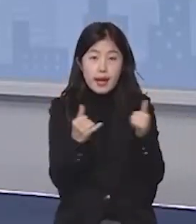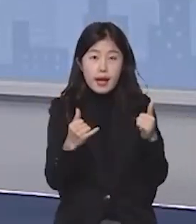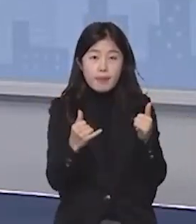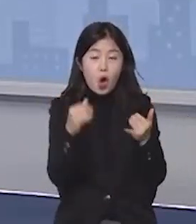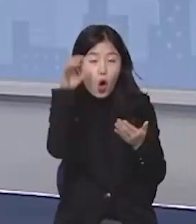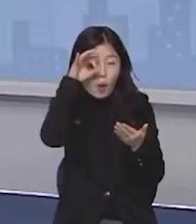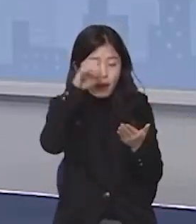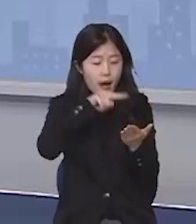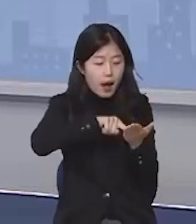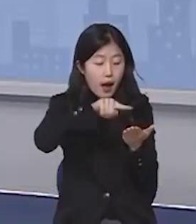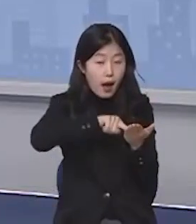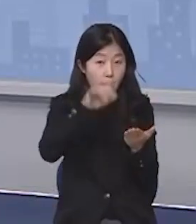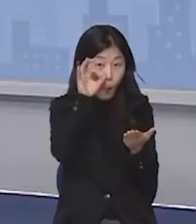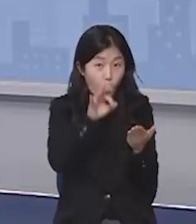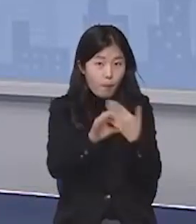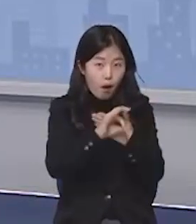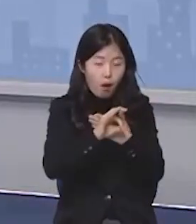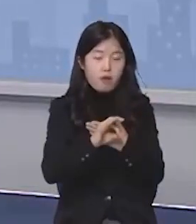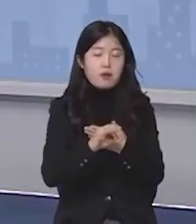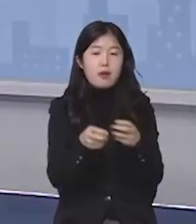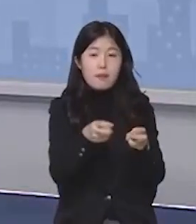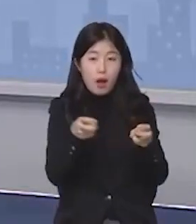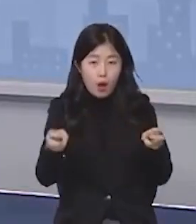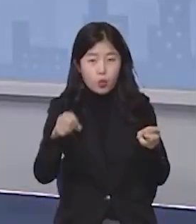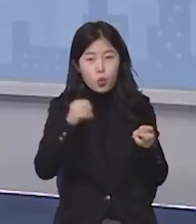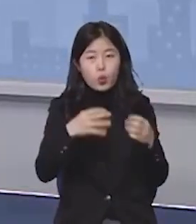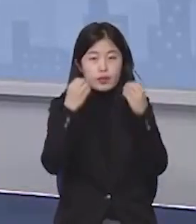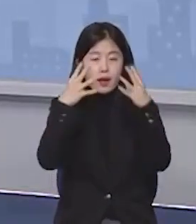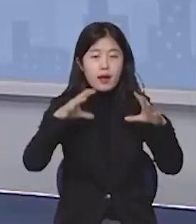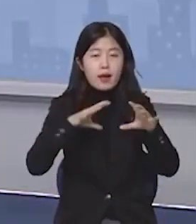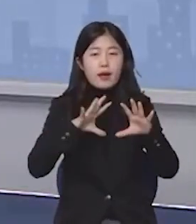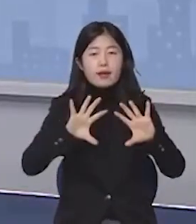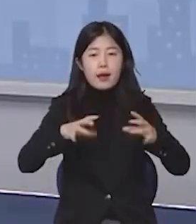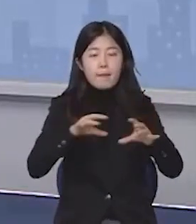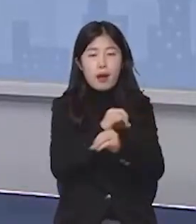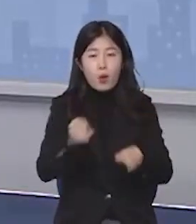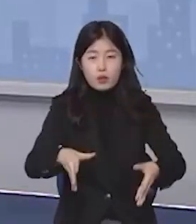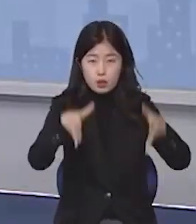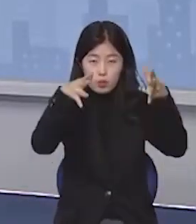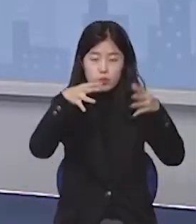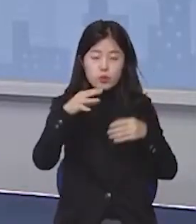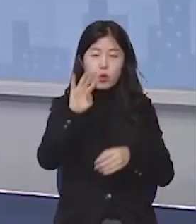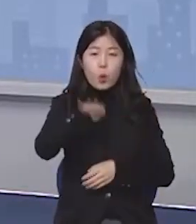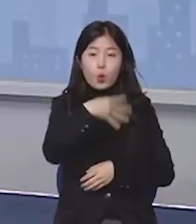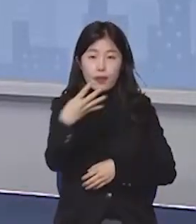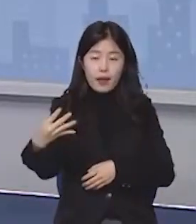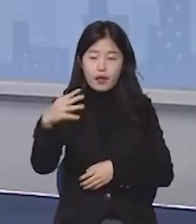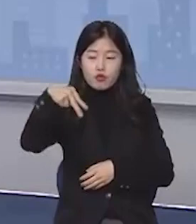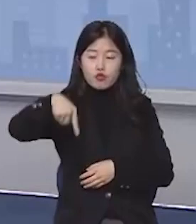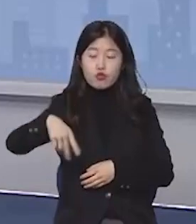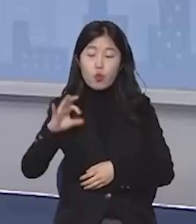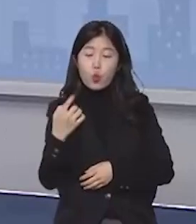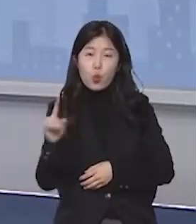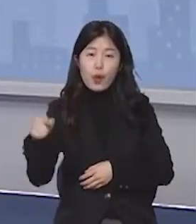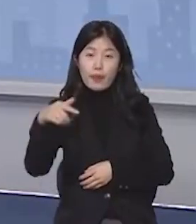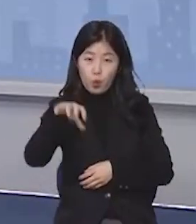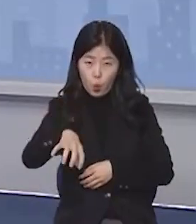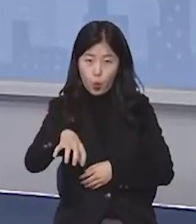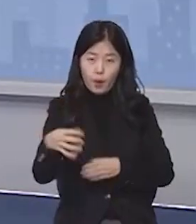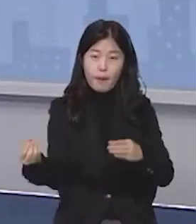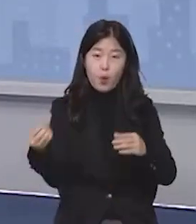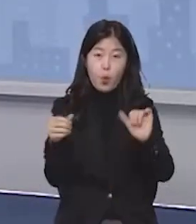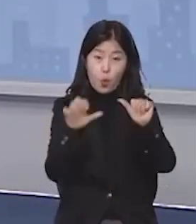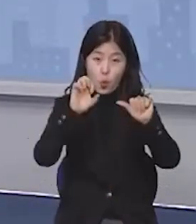검색한 목적지를 보면 유스퀘어 터미널과 신세계백화점 롯데아울렛 수완점 등이 상위 5위권 안에